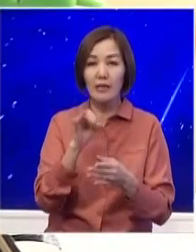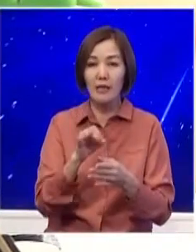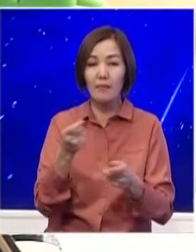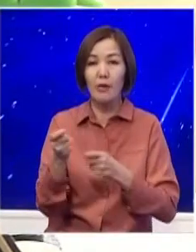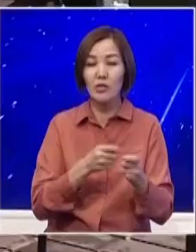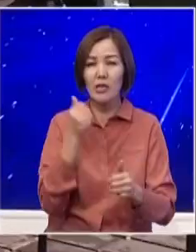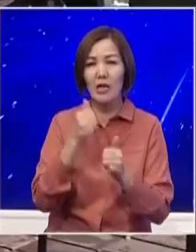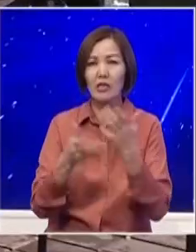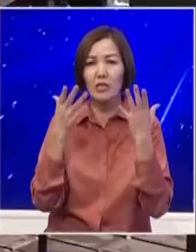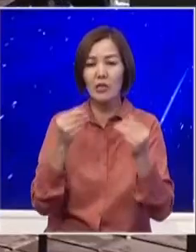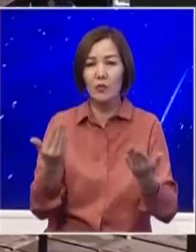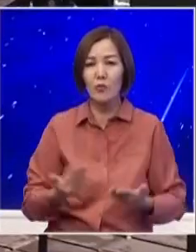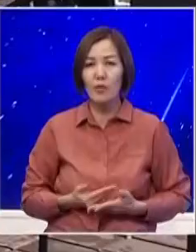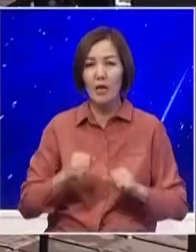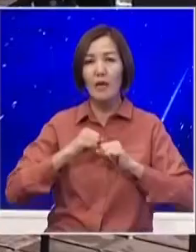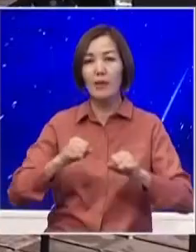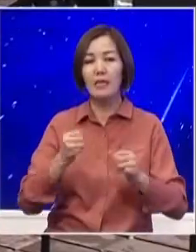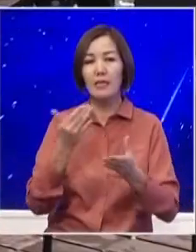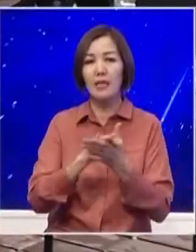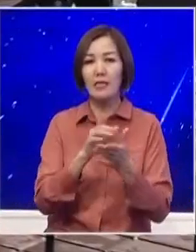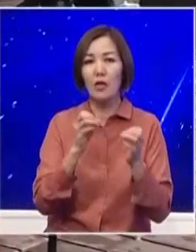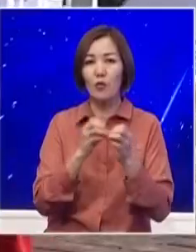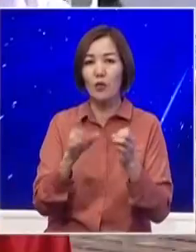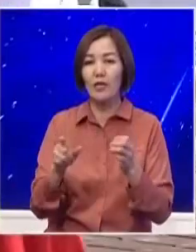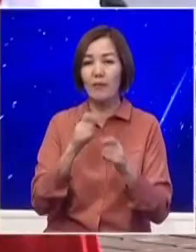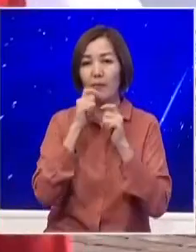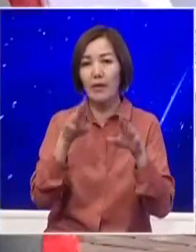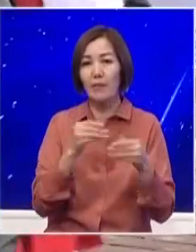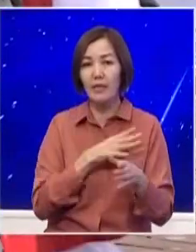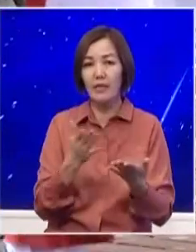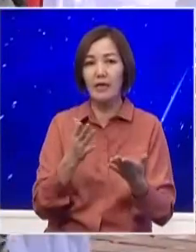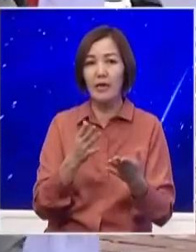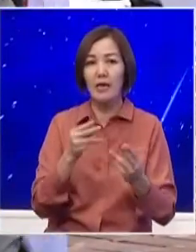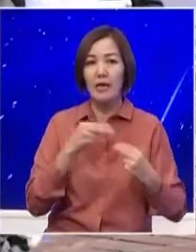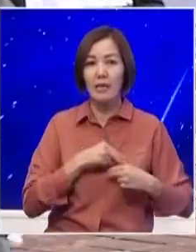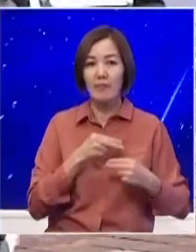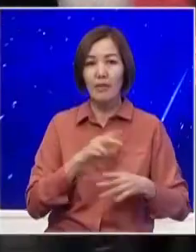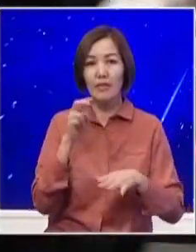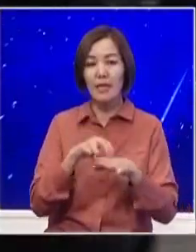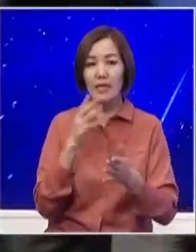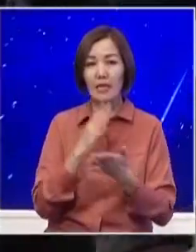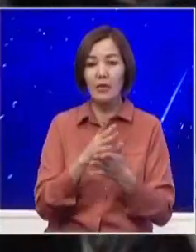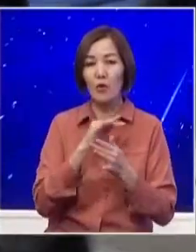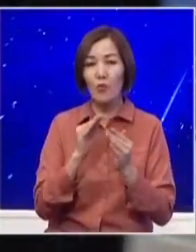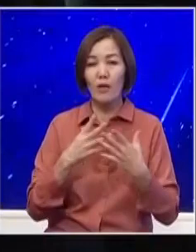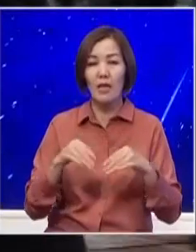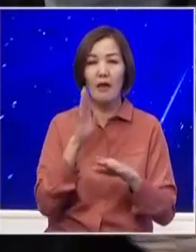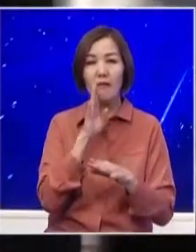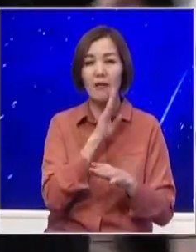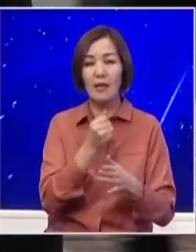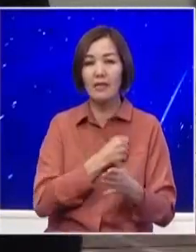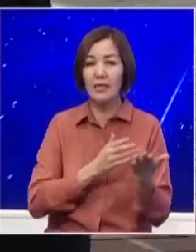басшылығы күн сайын өз өмірінде батырлық танытып жүрген 10 тұрғынды марапаттады. Олардың арасында еңбек сіңірген дәрігерлер, көпбалалы аналар мен